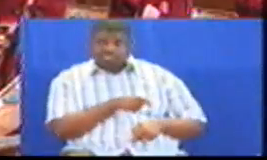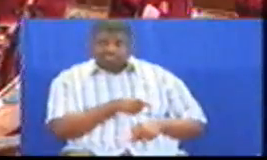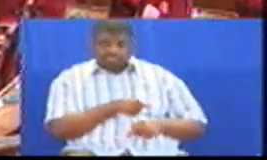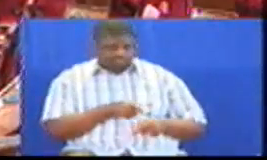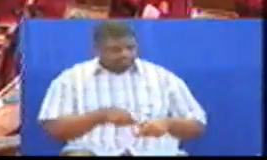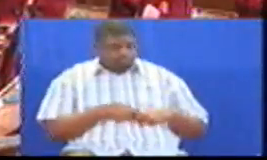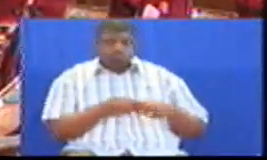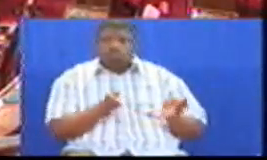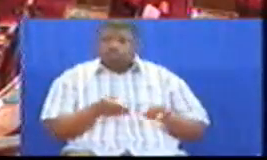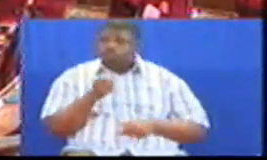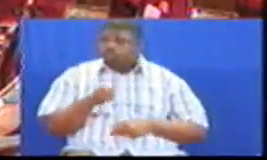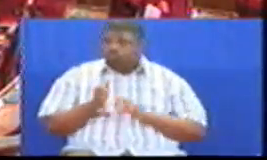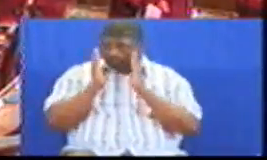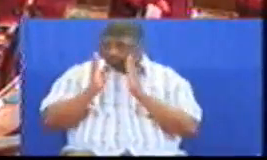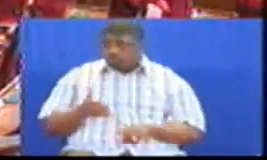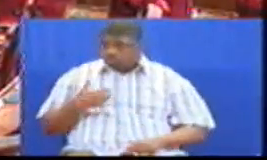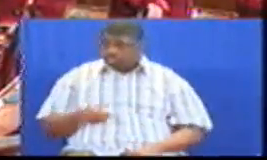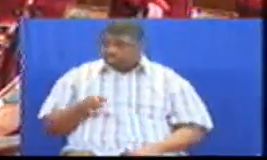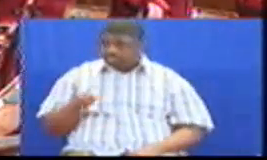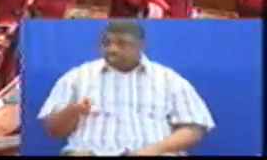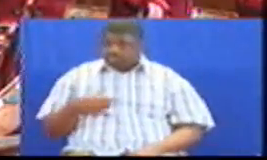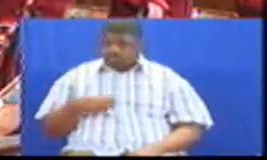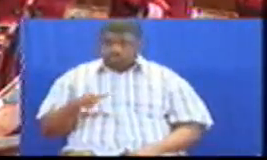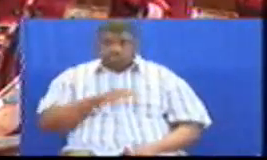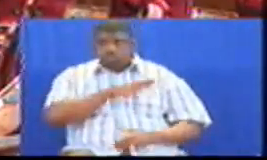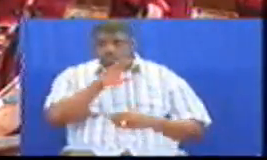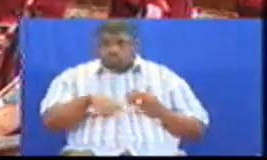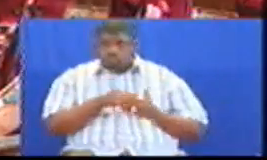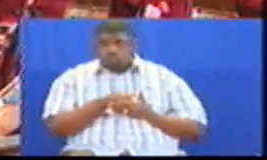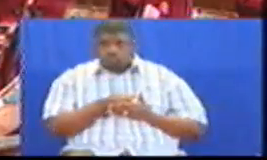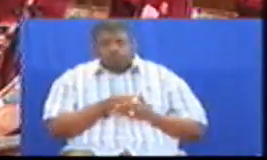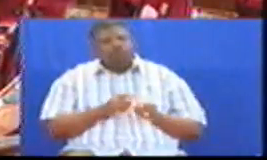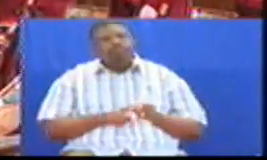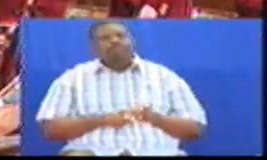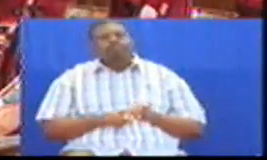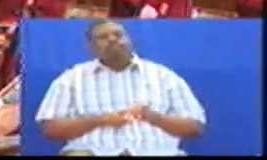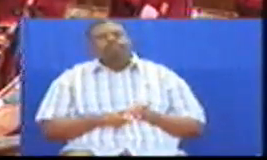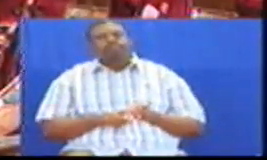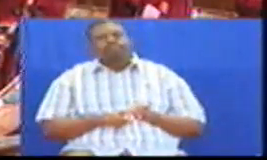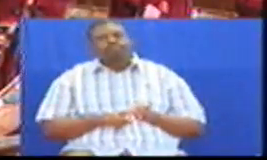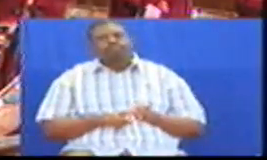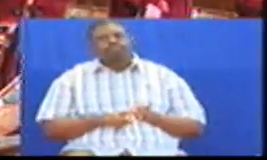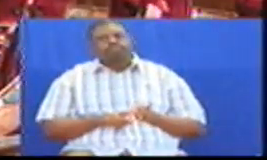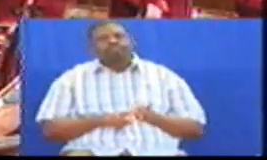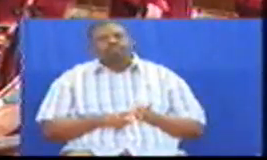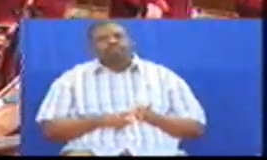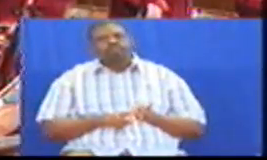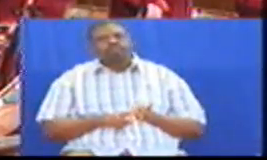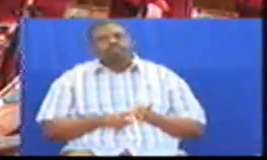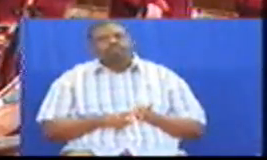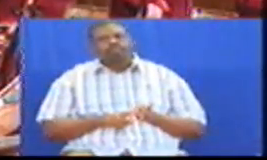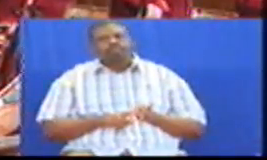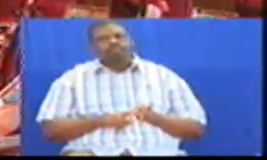kamati, lakini pongezi pia Mheshimiwa Waziri, lakini mawaziri wote waliopita toka wao. Baada hapo Mheshimiwa Profesa Kabudi na AG